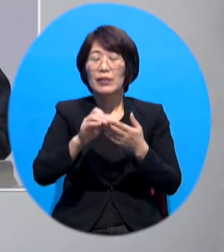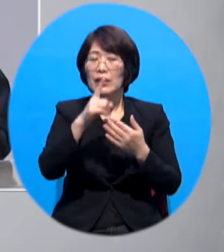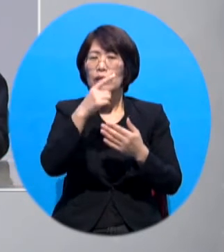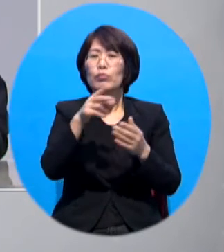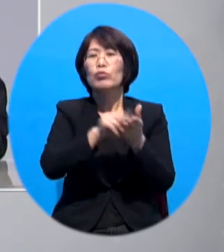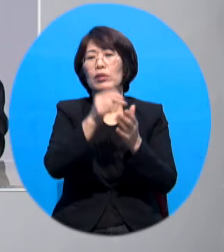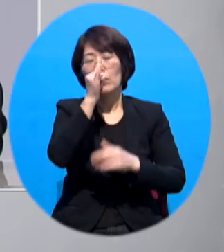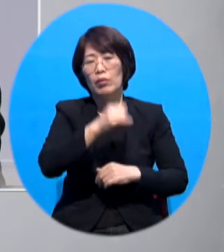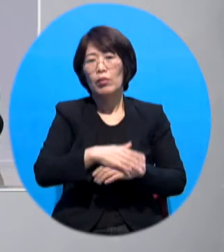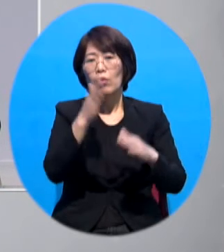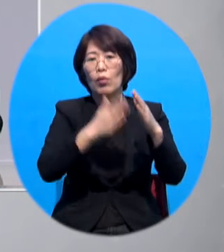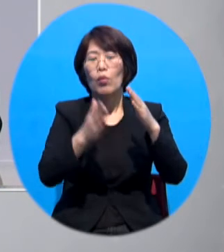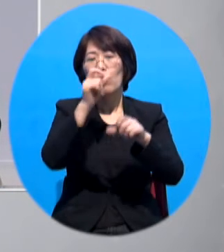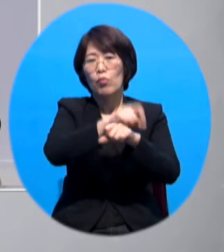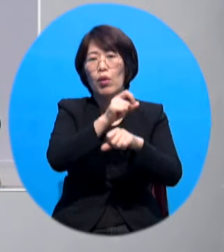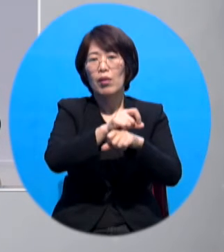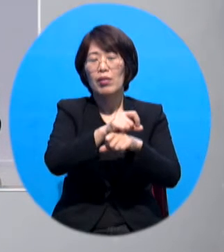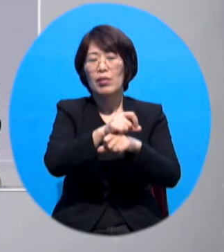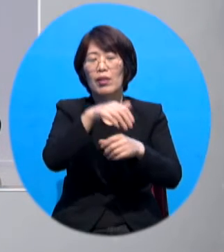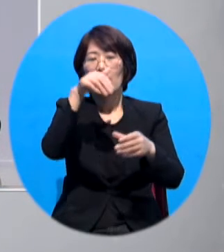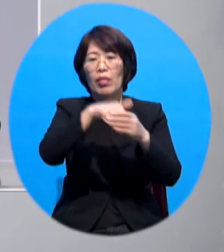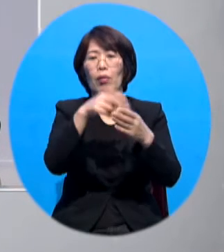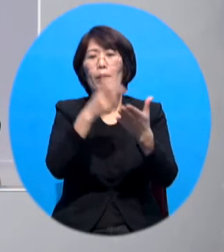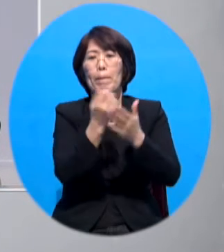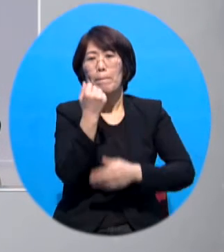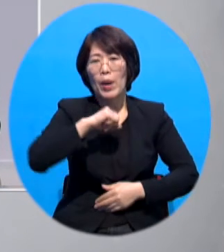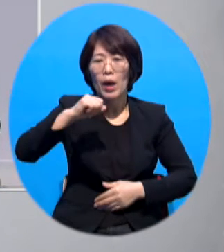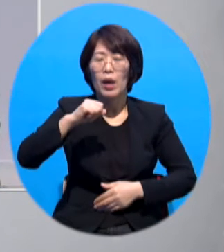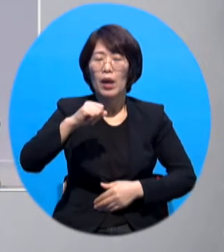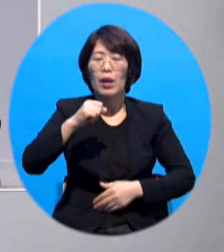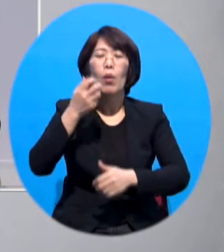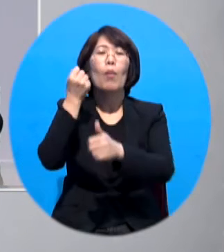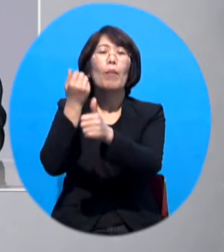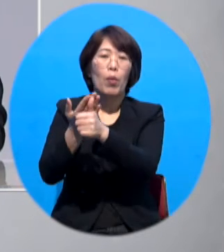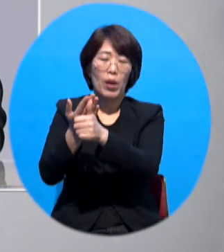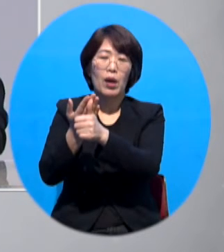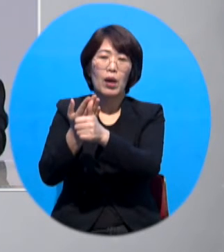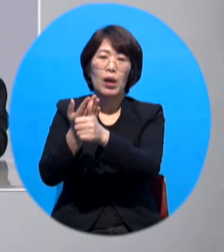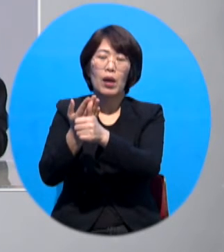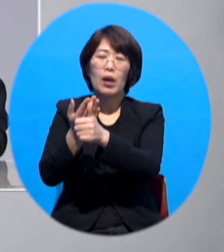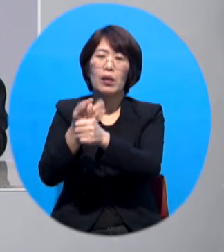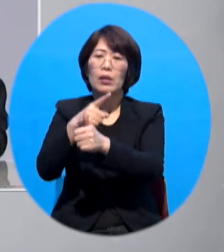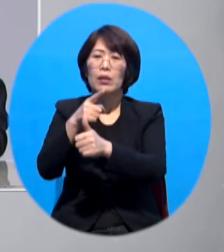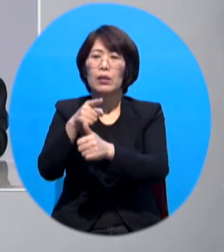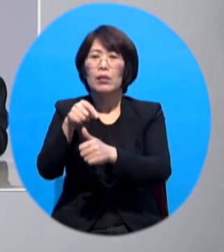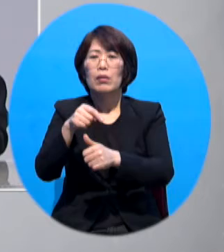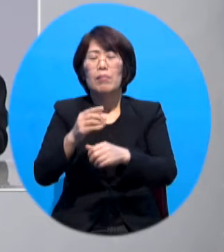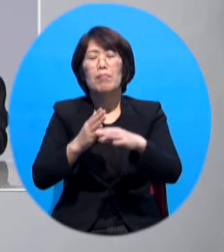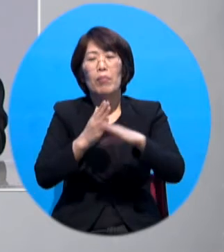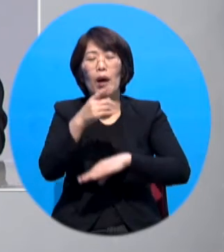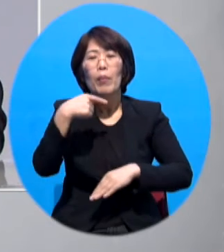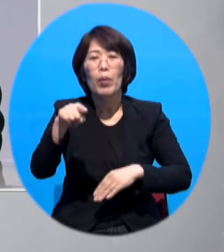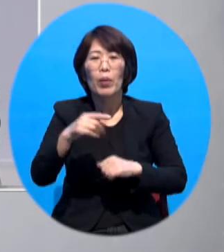이 선거법 위반으로 거 말해서 2009 거의 반 코 바른 과다한